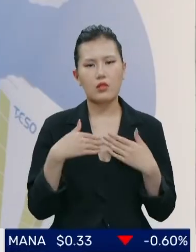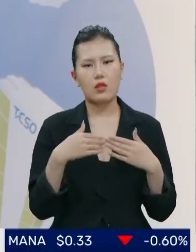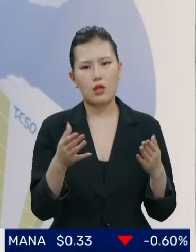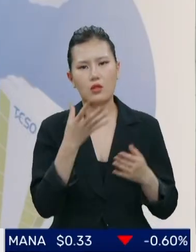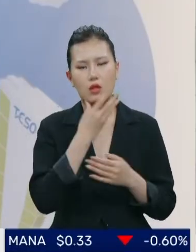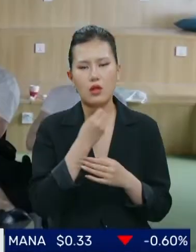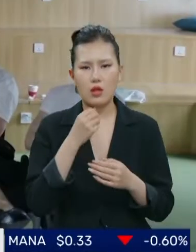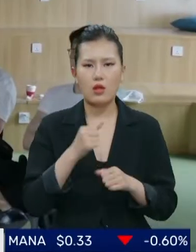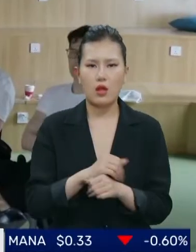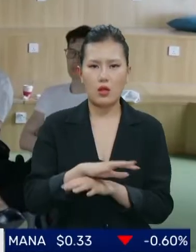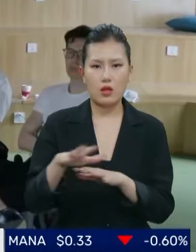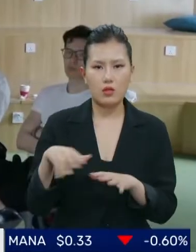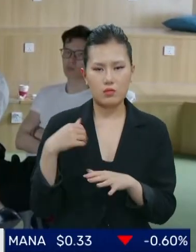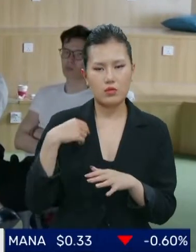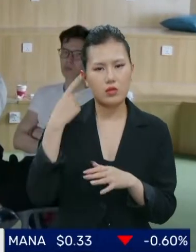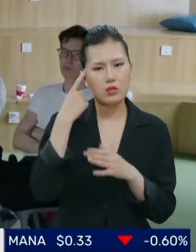болгох зорилготой юм аа.